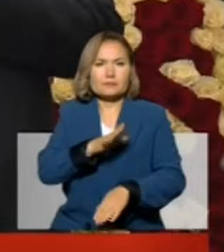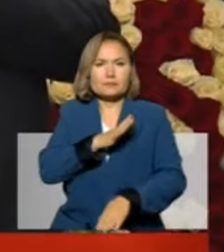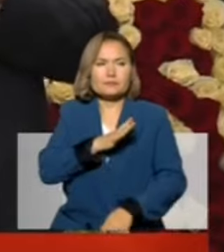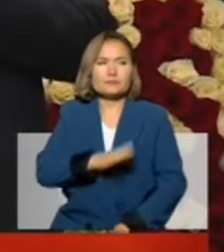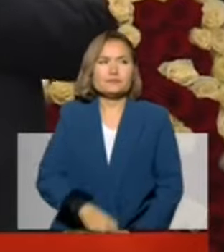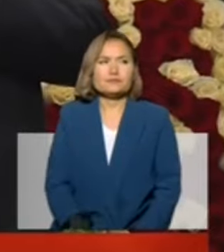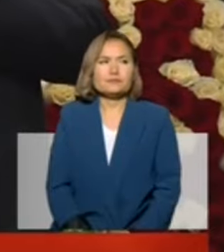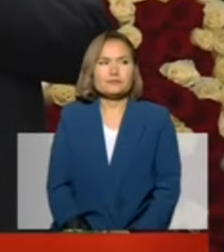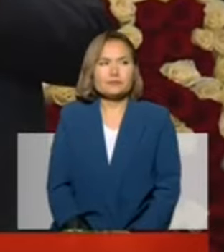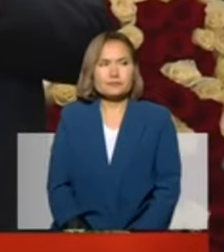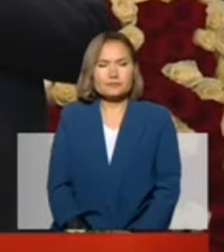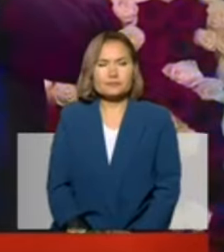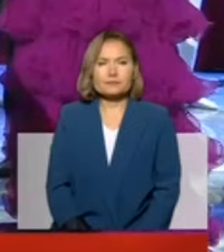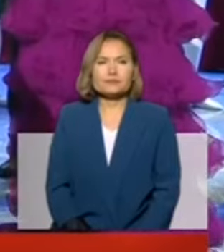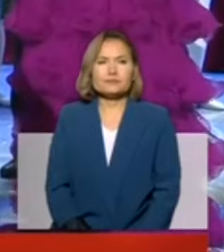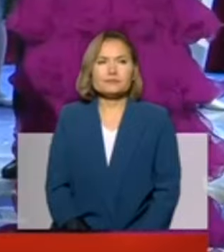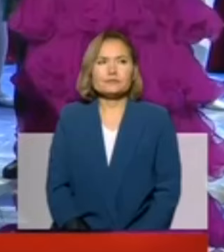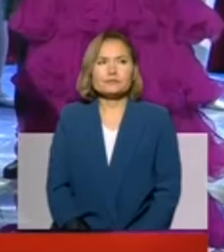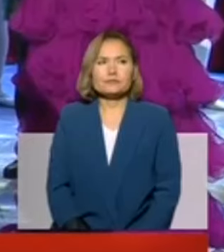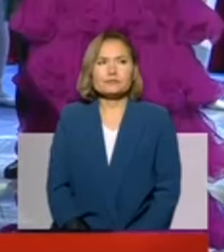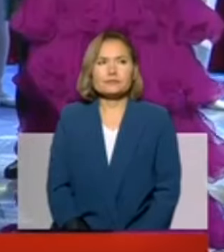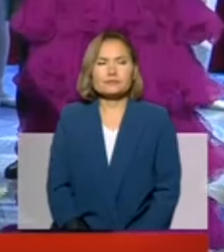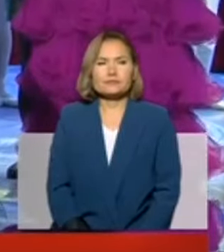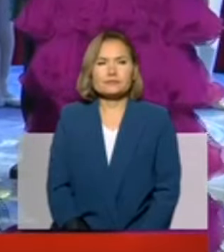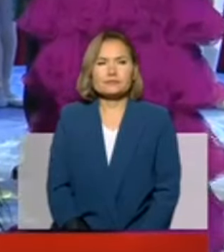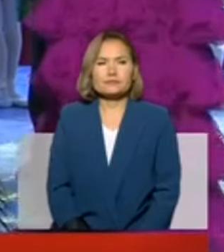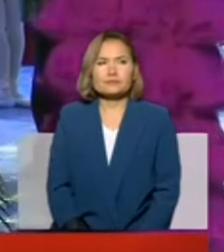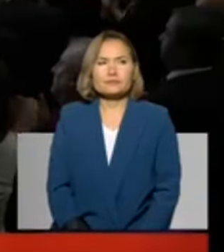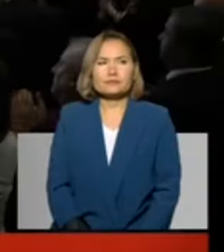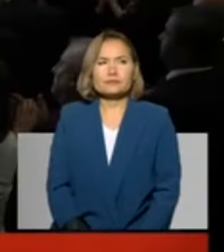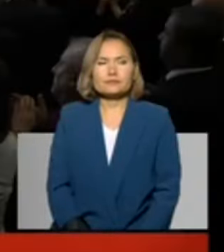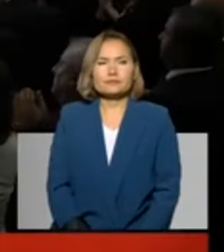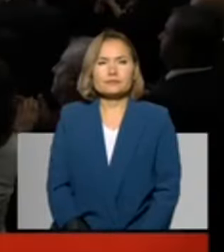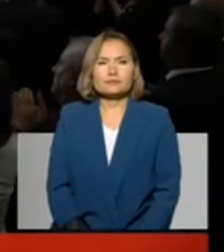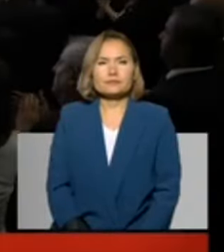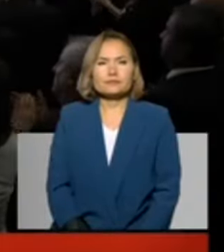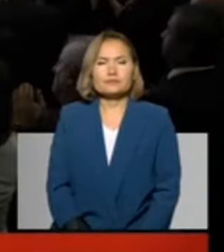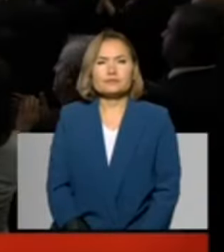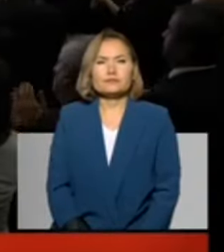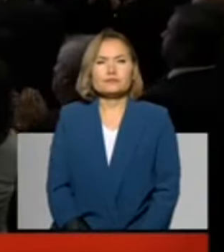Ботагөз Исланқызы, президент телерадио кешенінің көмегімен ұлттық арна Душанбе.